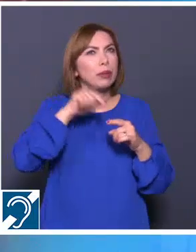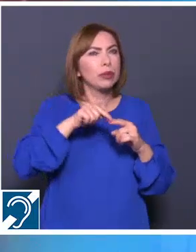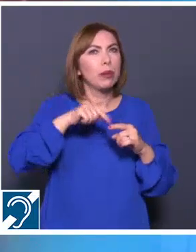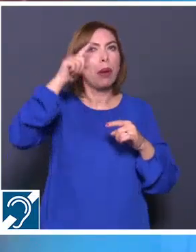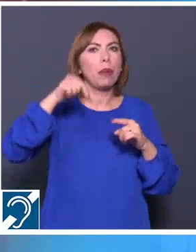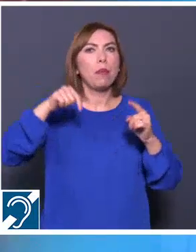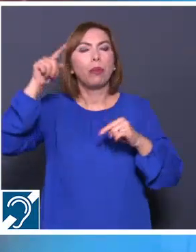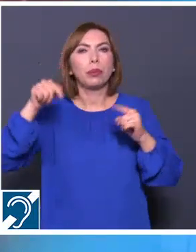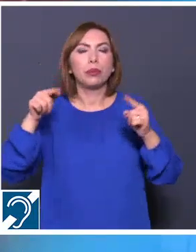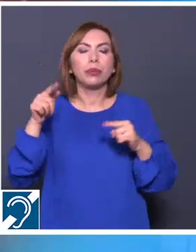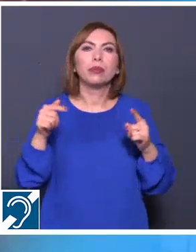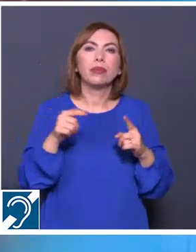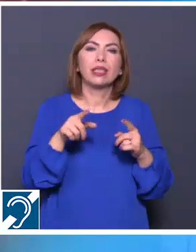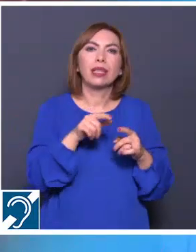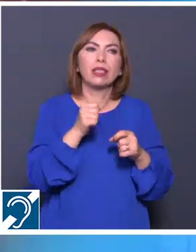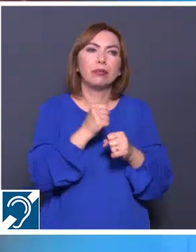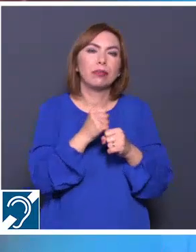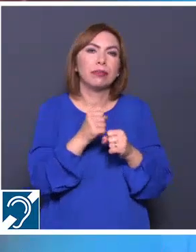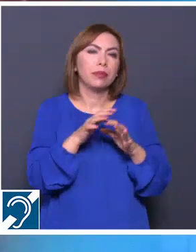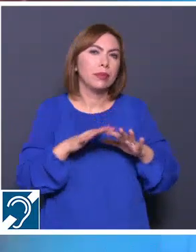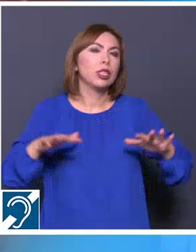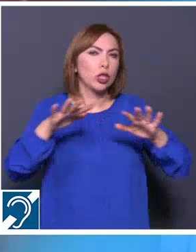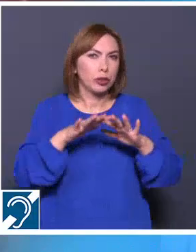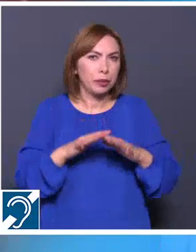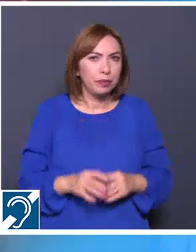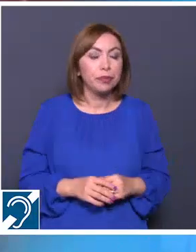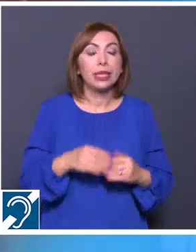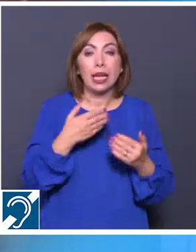vari instrumente din claviatura setului, să zicem.